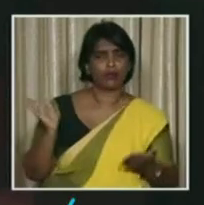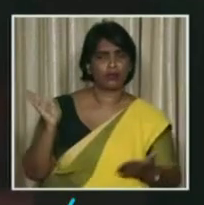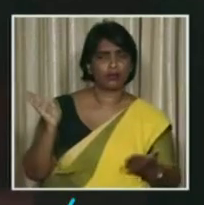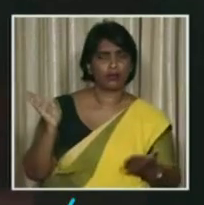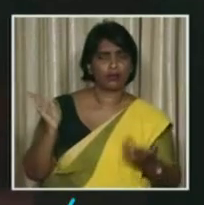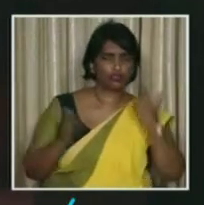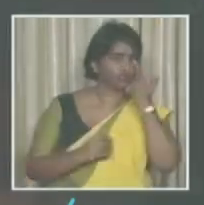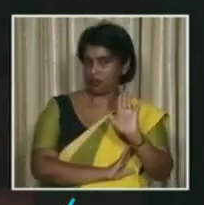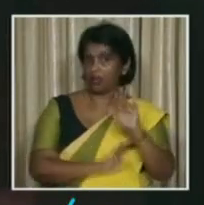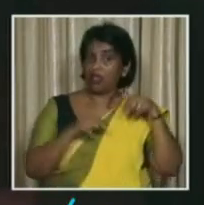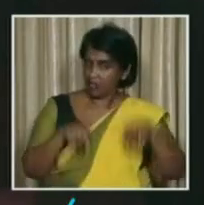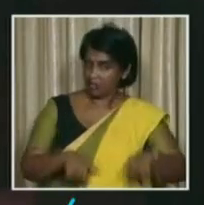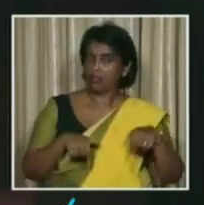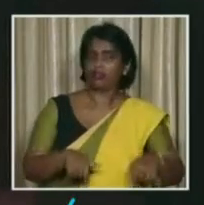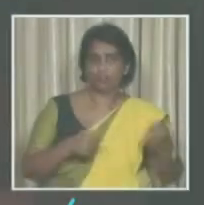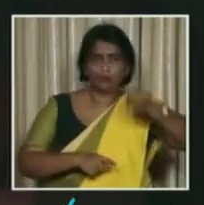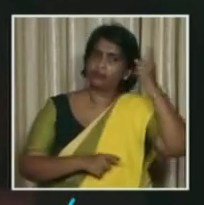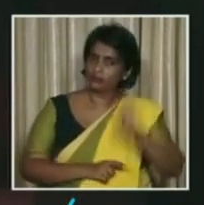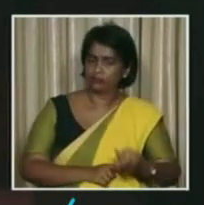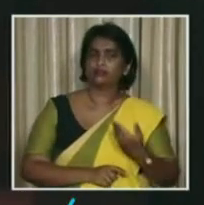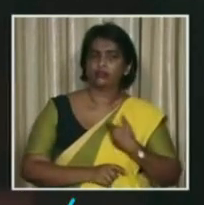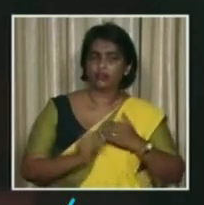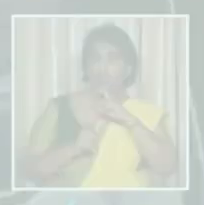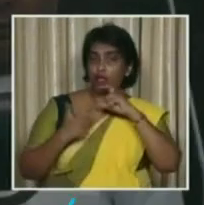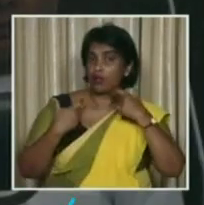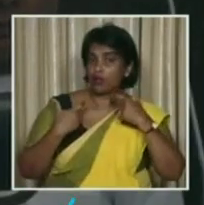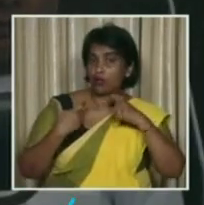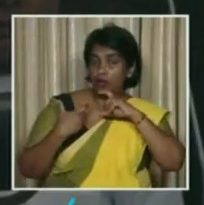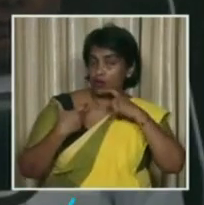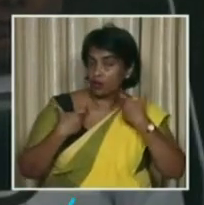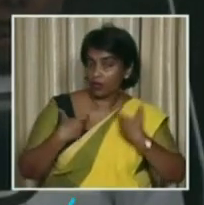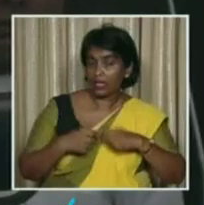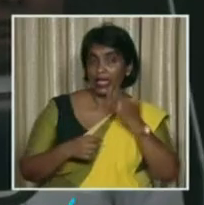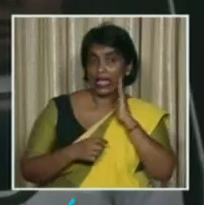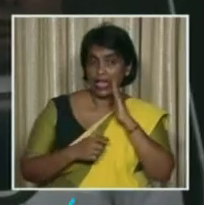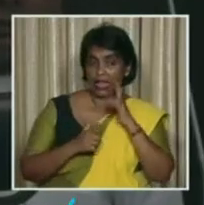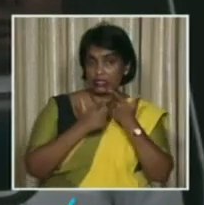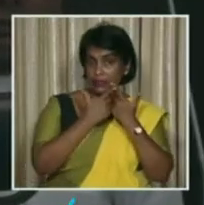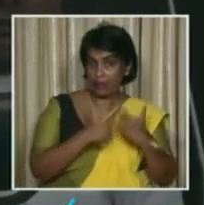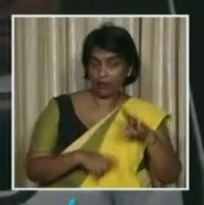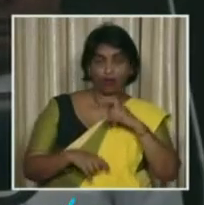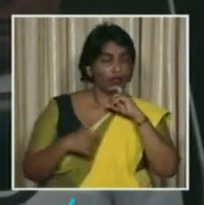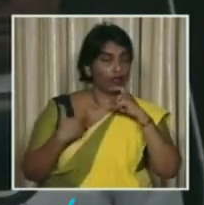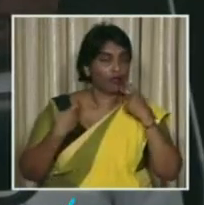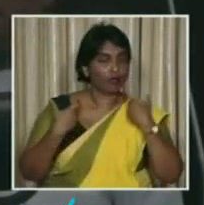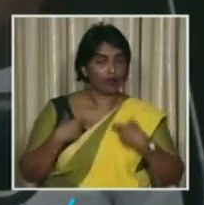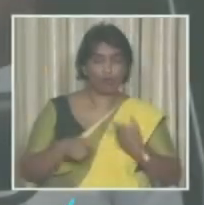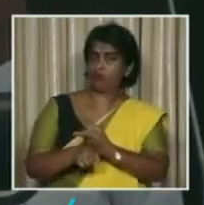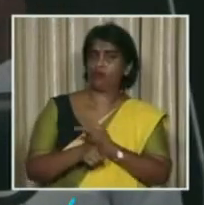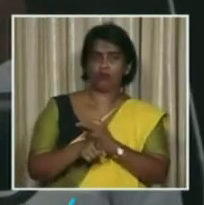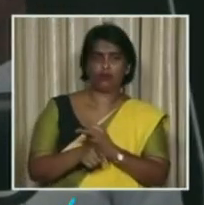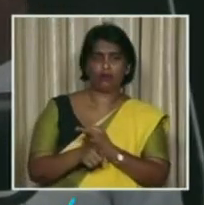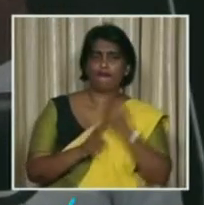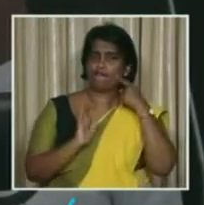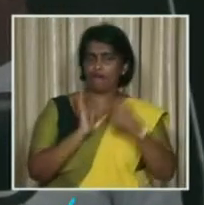ඒගොල්ලෝ අසරණ භාවයට පත් වෙනවා. අපි හැමෝම එකගත්වෙන් මේ කල් දැමීම සිද්ධ කරමු. මේ ඉංග්‍රීසි මාධ්‍යයෙන් පමණ නීතිඥයන්ට උගන්වනවයි කියන්නේ